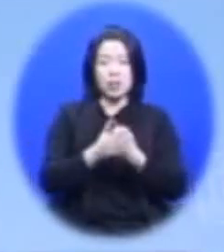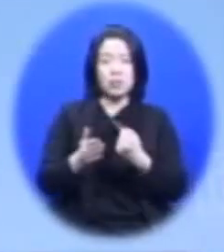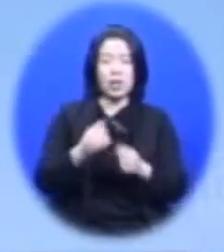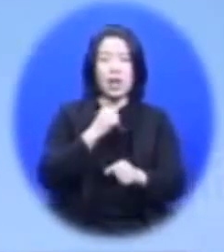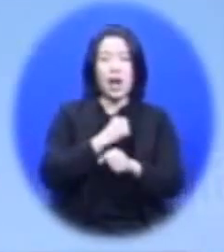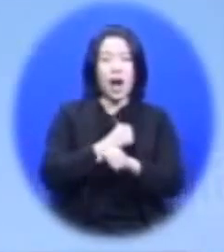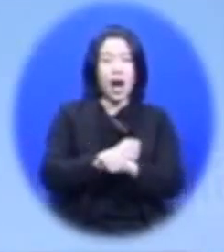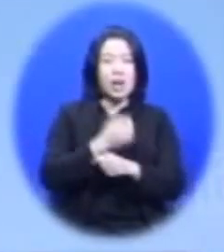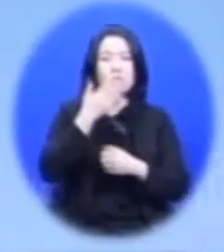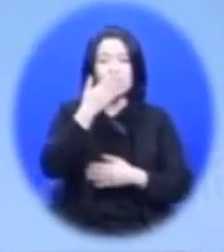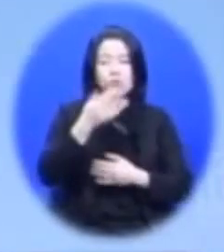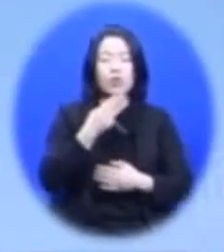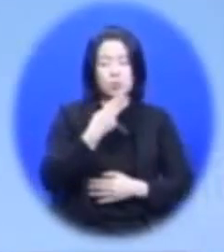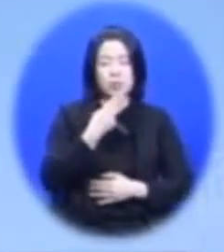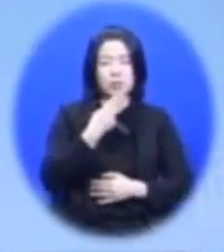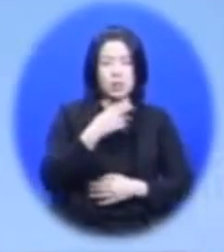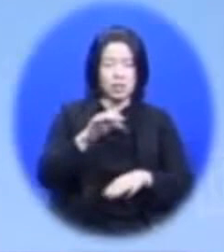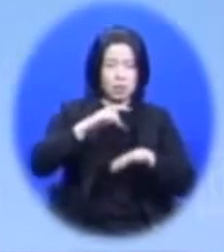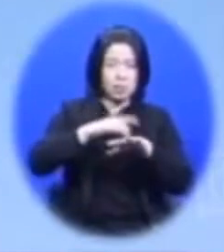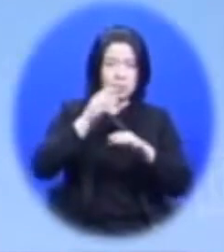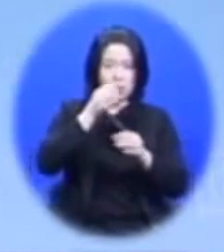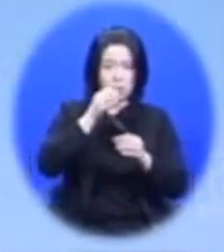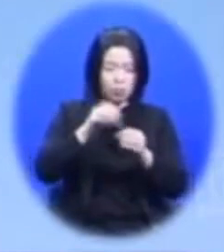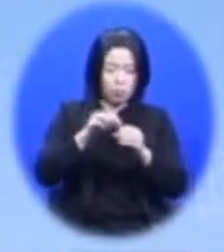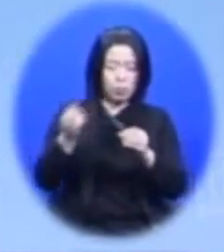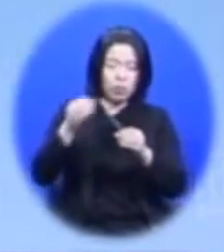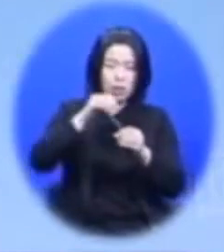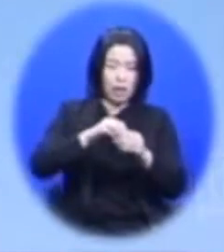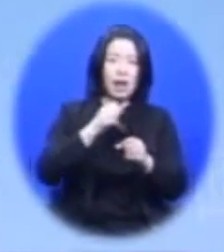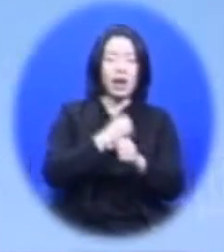수 없이 골수이식 수술을 합니다.